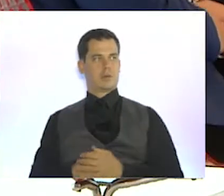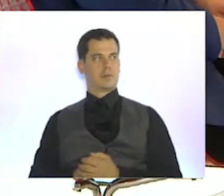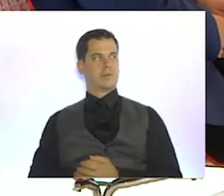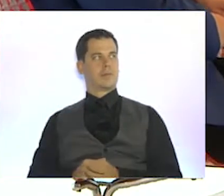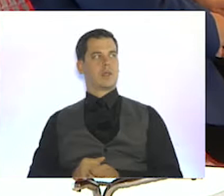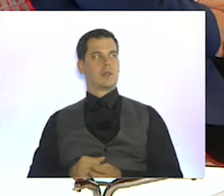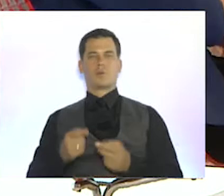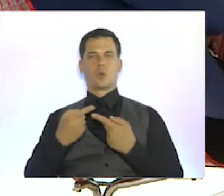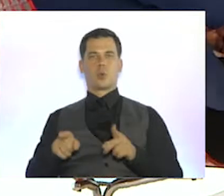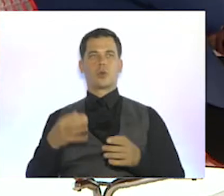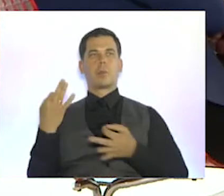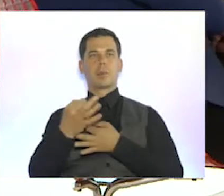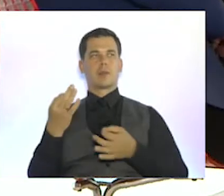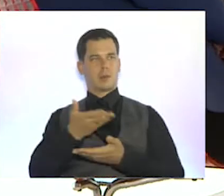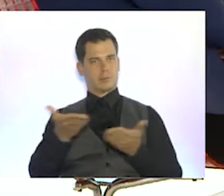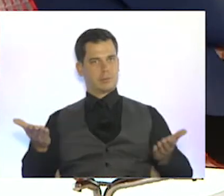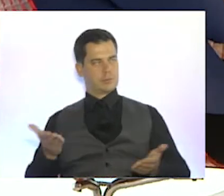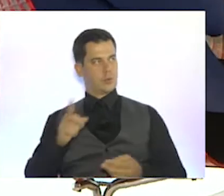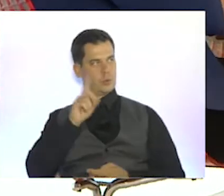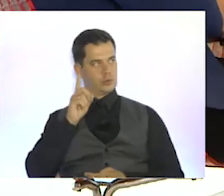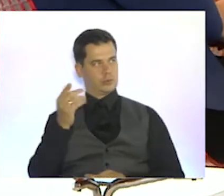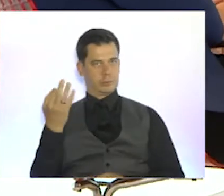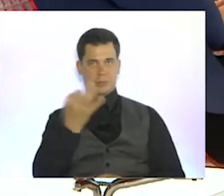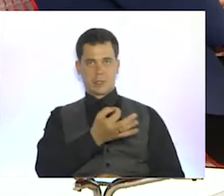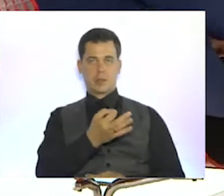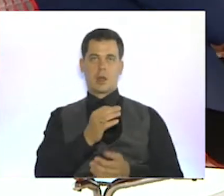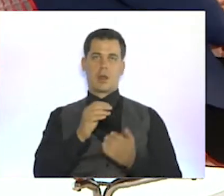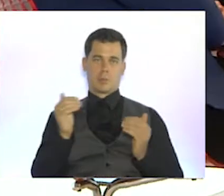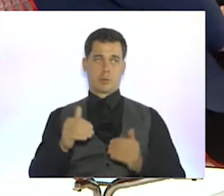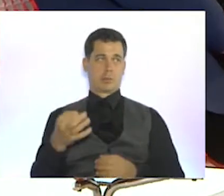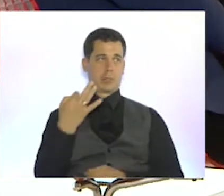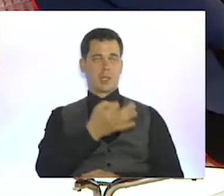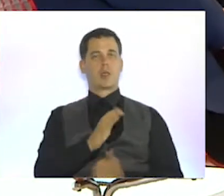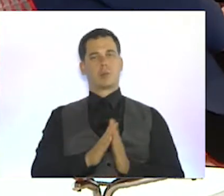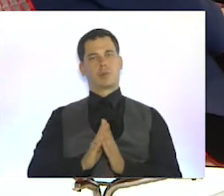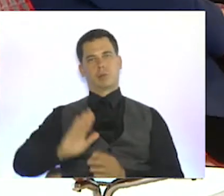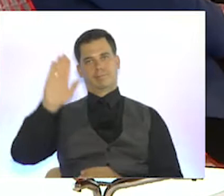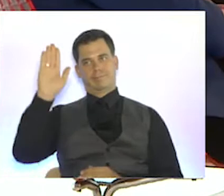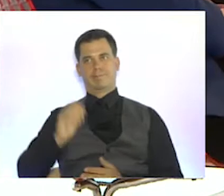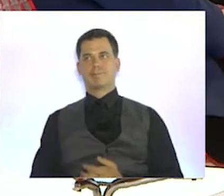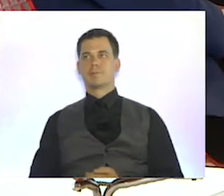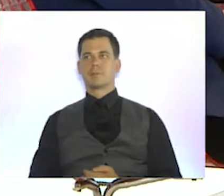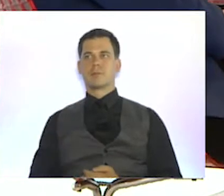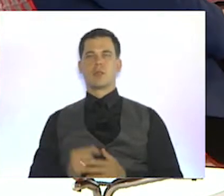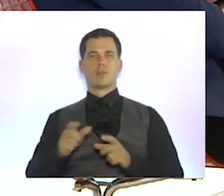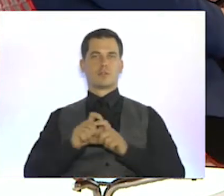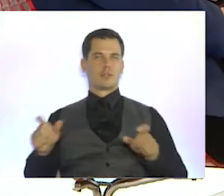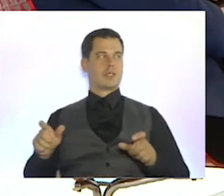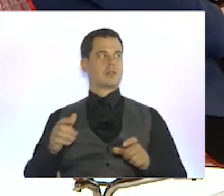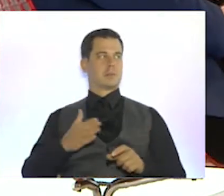pytań ze strony Państwa. Jeżeli są jakieś pytania, prosiłbym o wykorzystanie tej chwili.